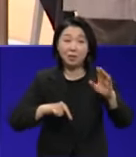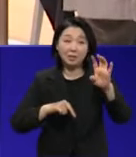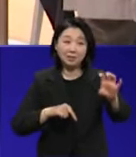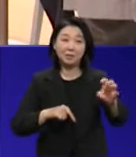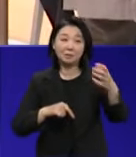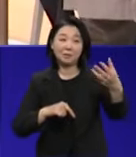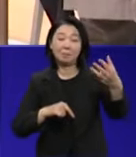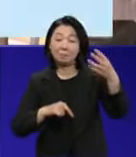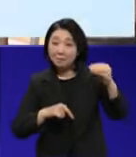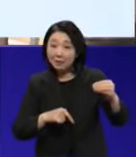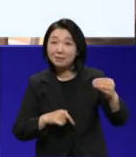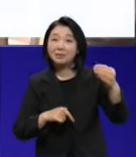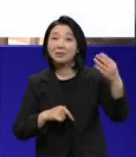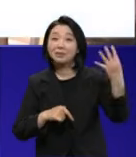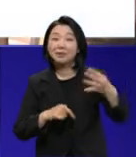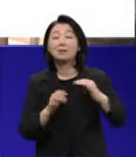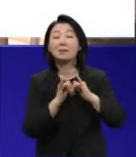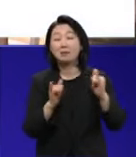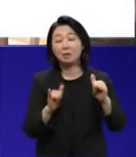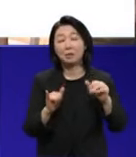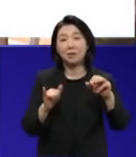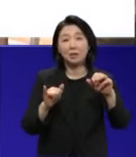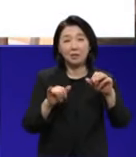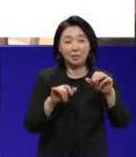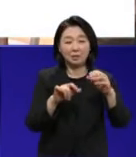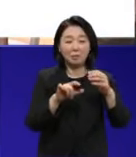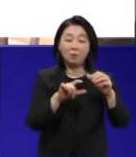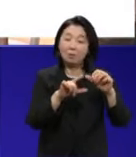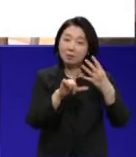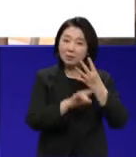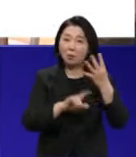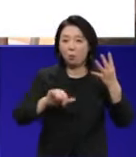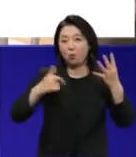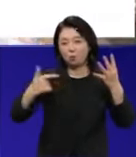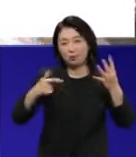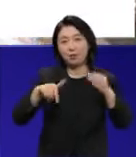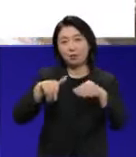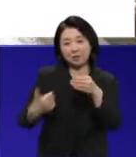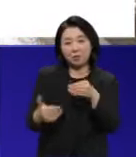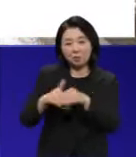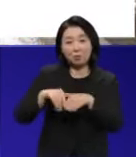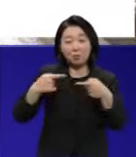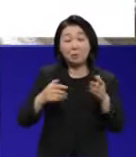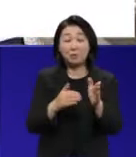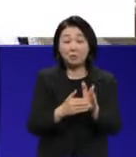43만 4천여 명이 지난 5일과 6일 사전 투표에 참여했습니다. 투표율은